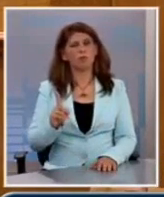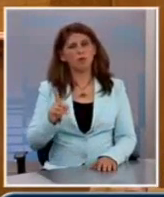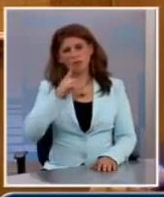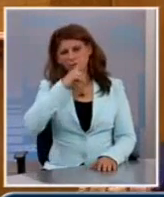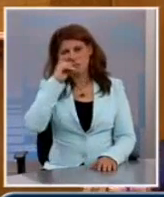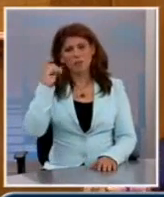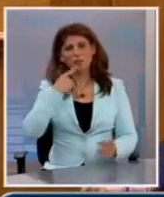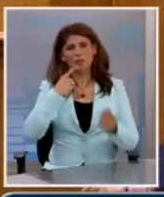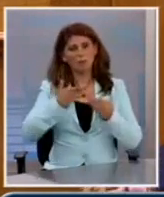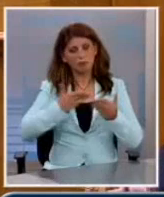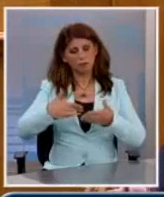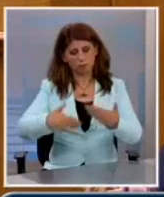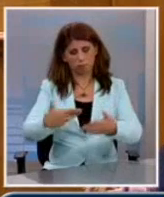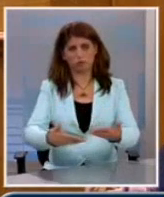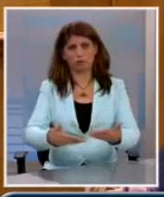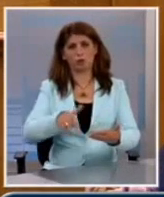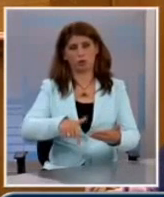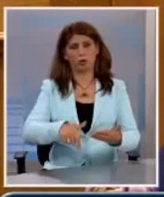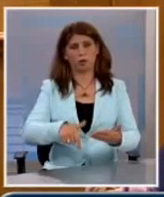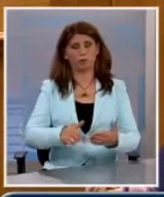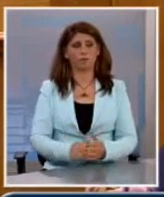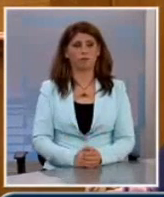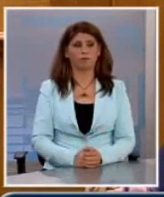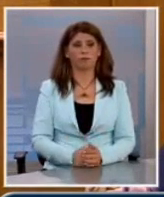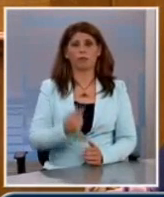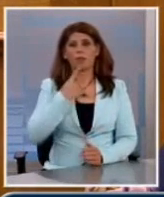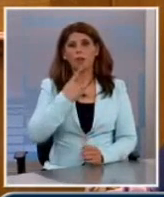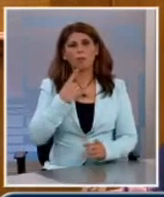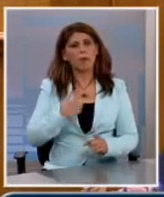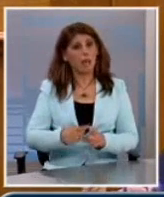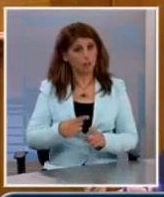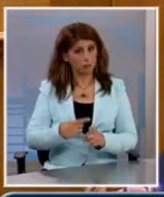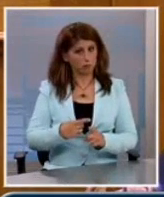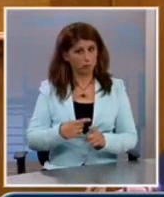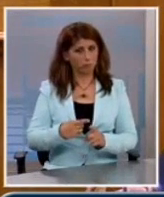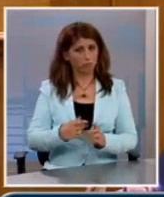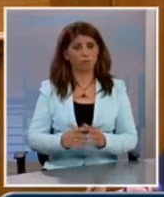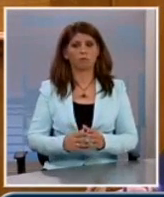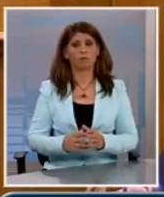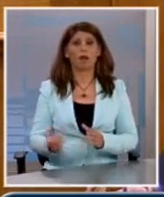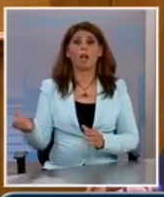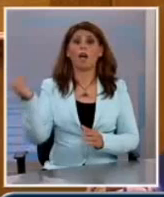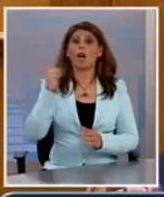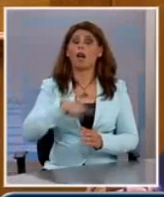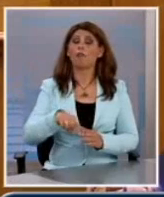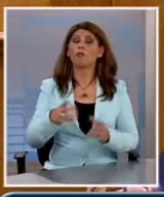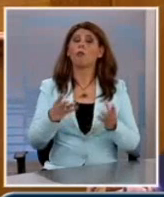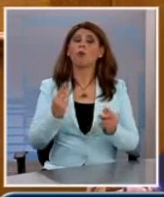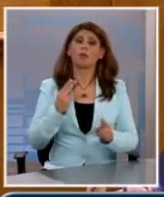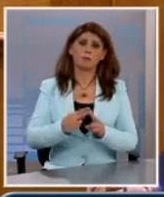δύσκολη διαπραγμάτευση είναι σε εξέλιξη, να πω απλά ότι αύριο είναι μια πολύ σημαντική